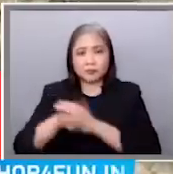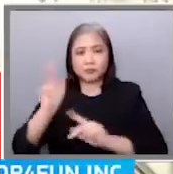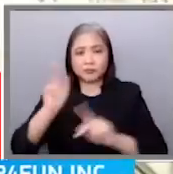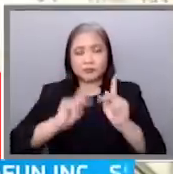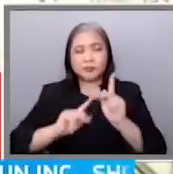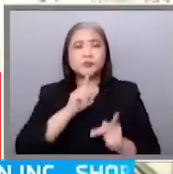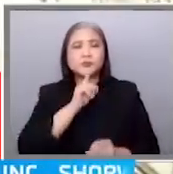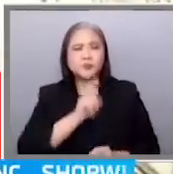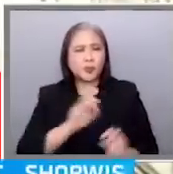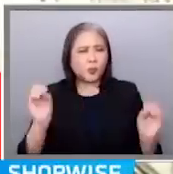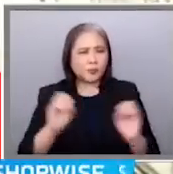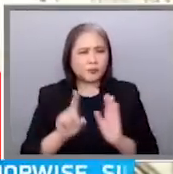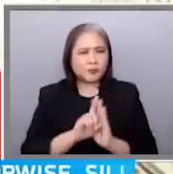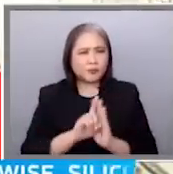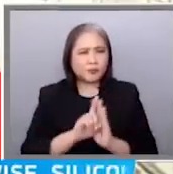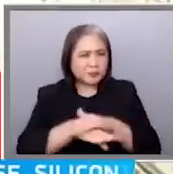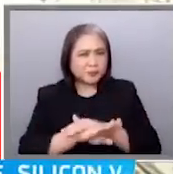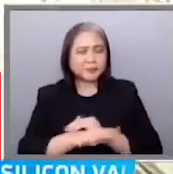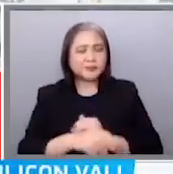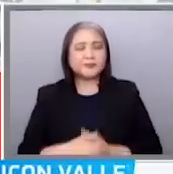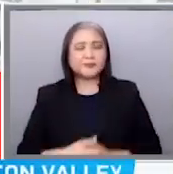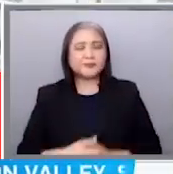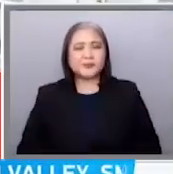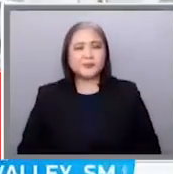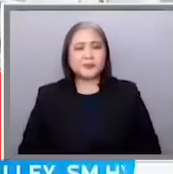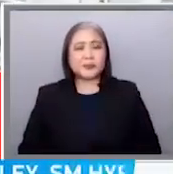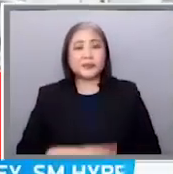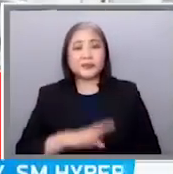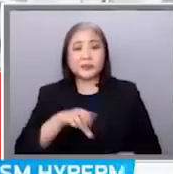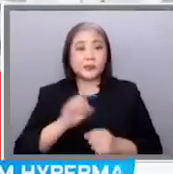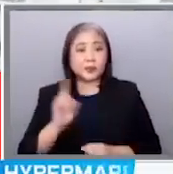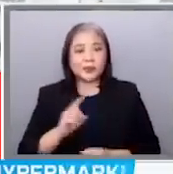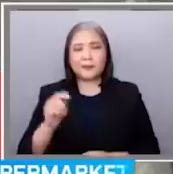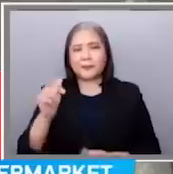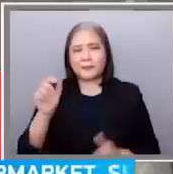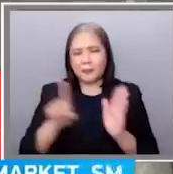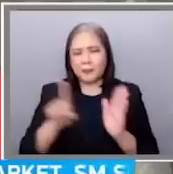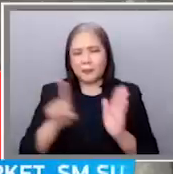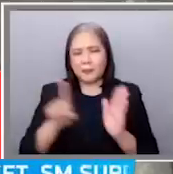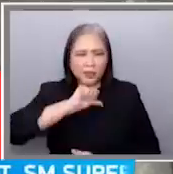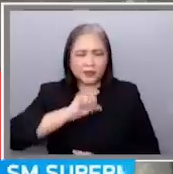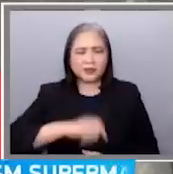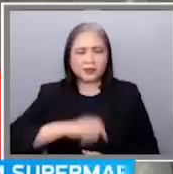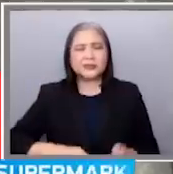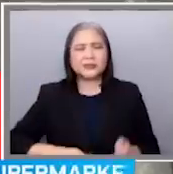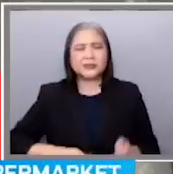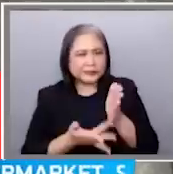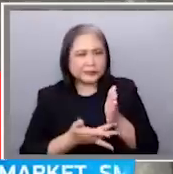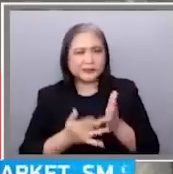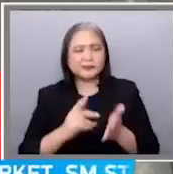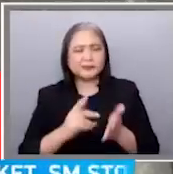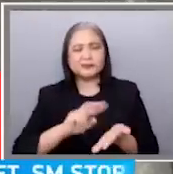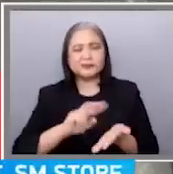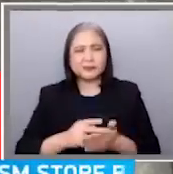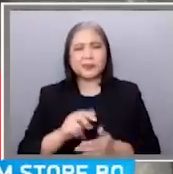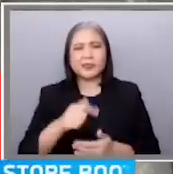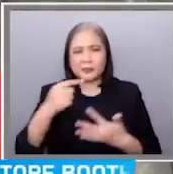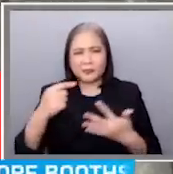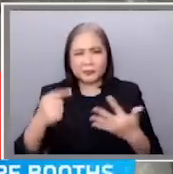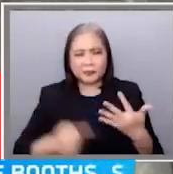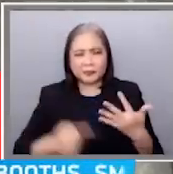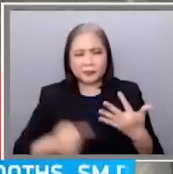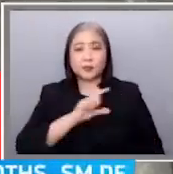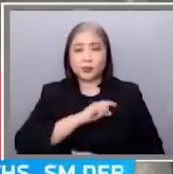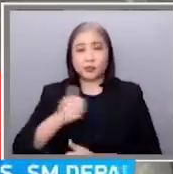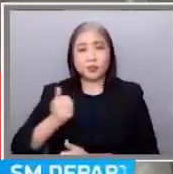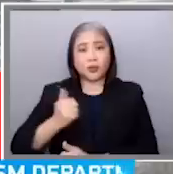na makakalusot. Kabilang na riyan ang mga alcoholic beverage, matutulis na bagay at iba pa. Maliban sa pulis at sundalo, may K-9 units